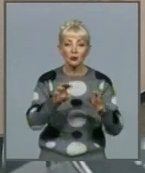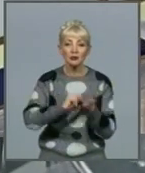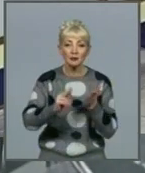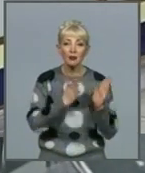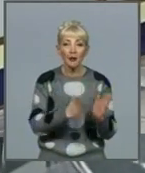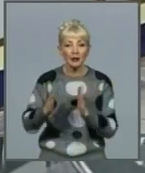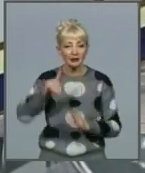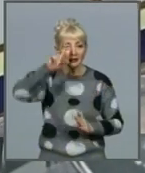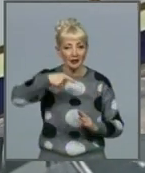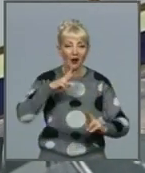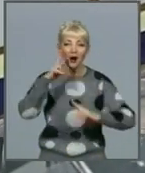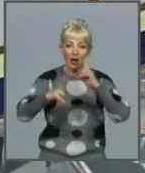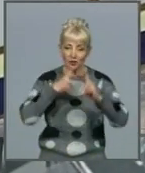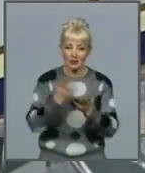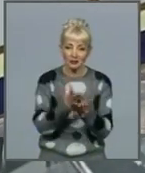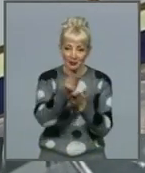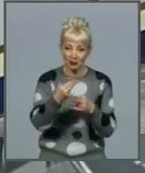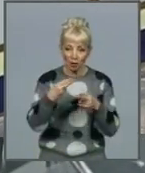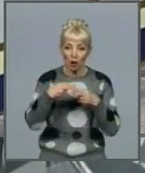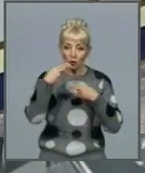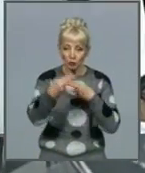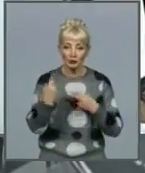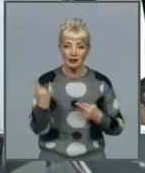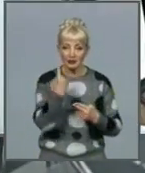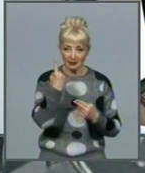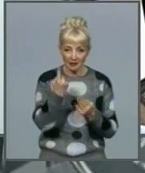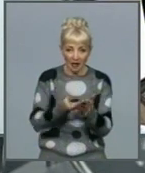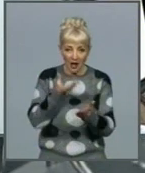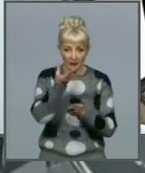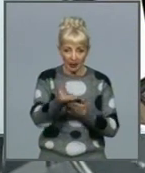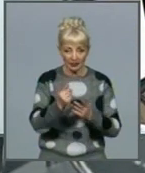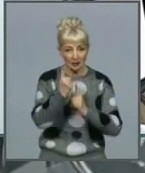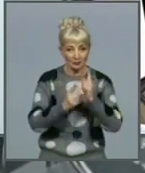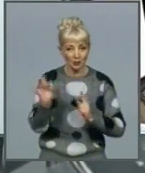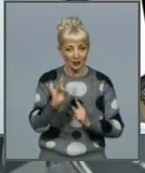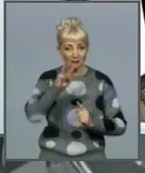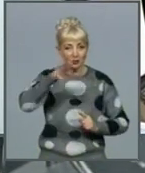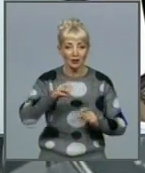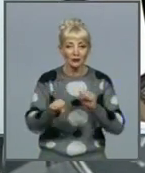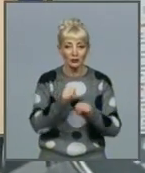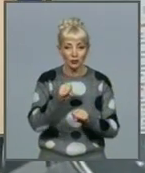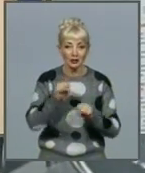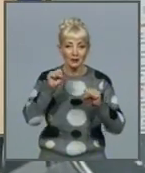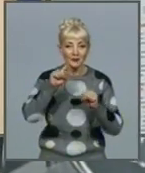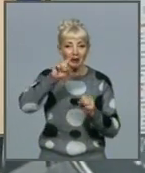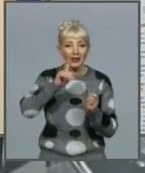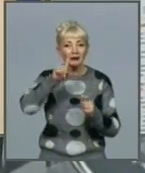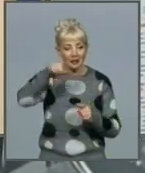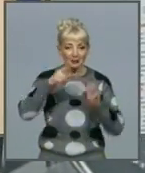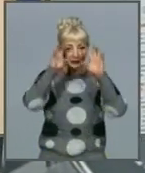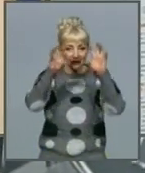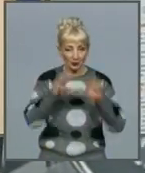про сплату боргу з єдиного внеску. Змінено розмір штрафів за порушення вимог закону про збір та облік єдиного внеску